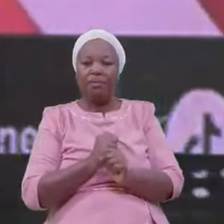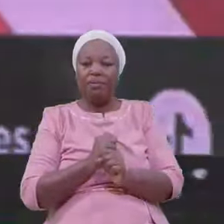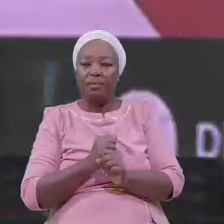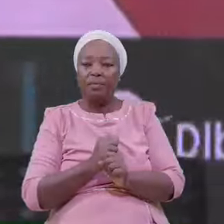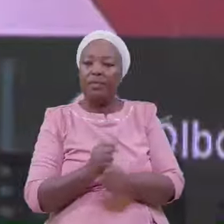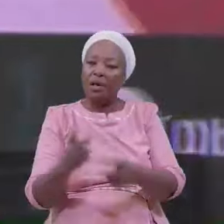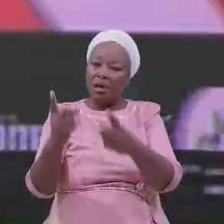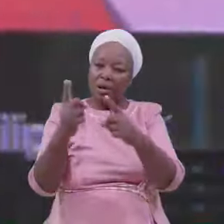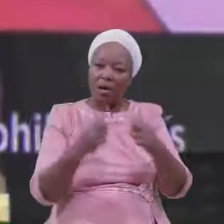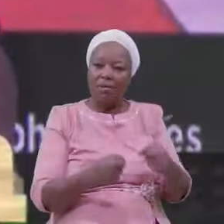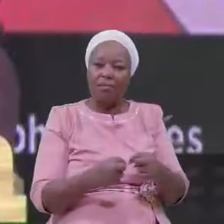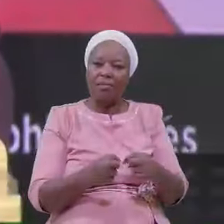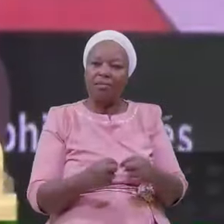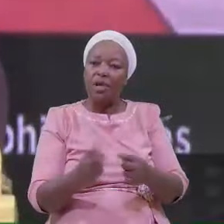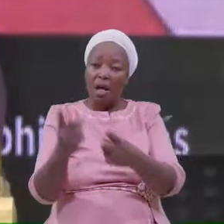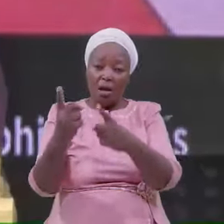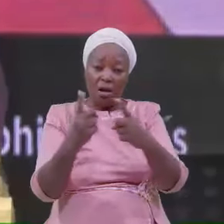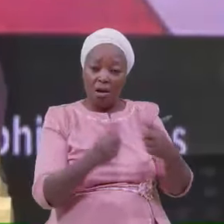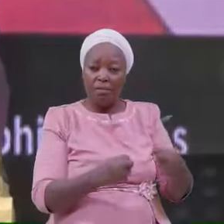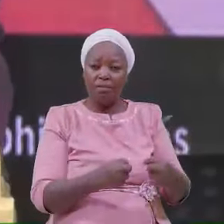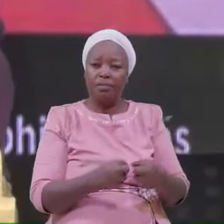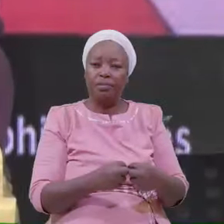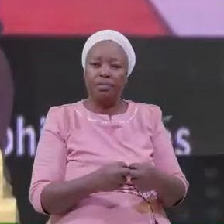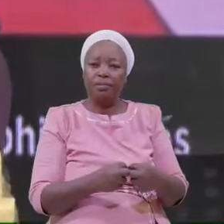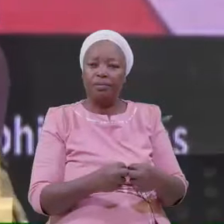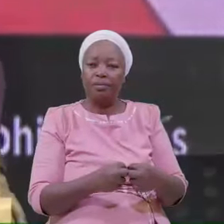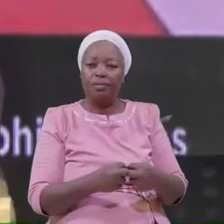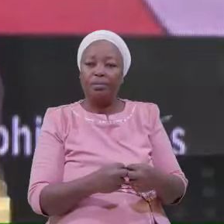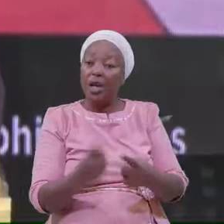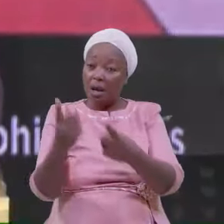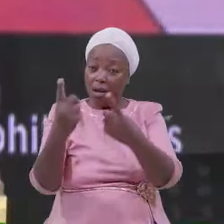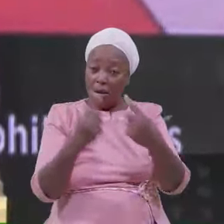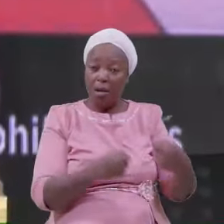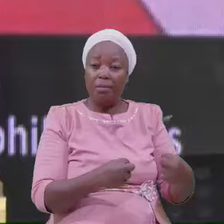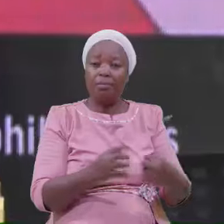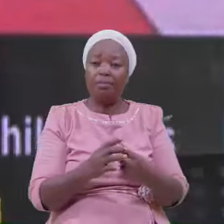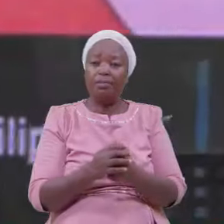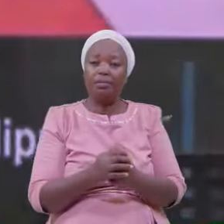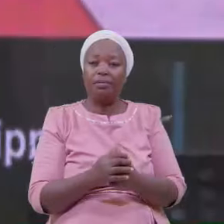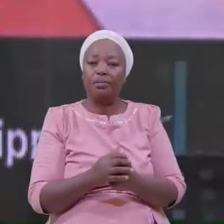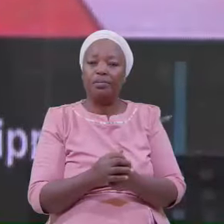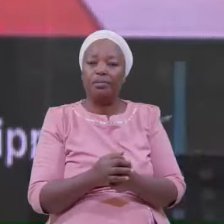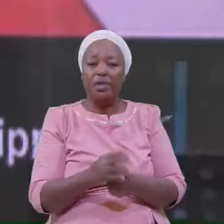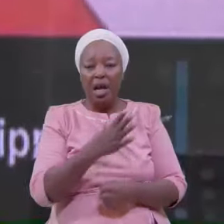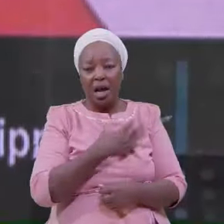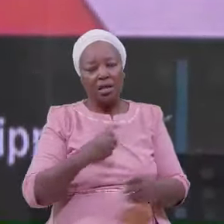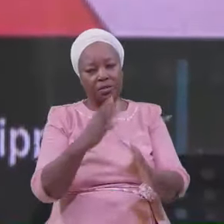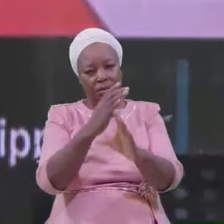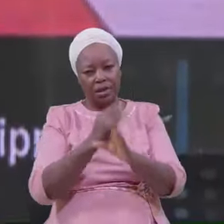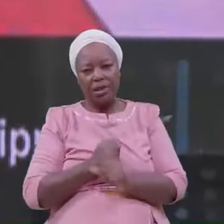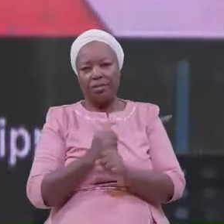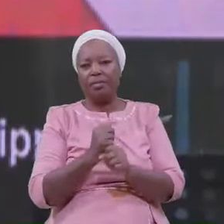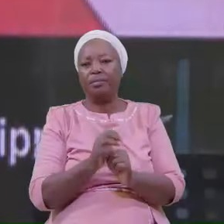tanggapin. Come. Lumapit kayo. Come. Lumapit kayo. And receive. At tanggapin mo